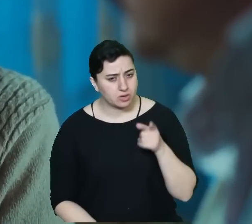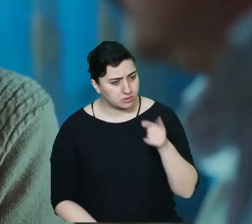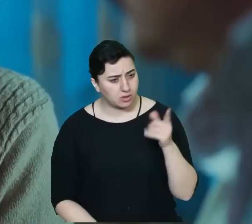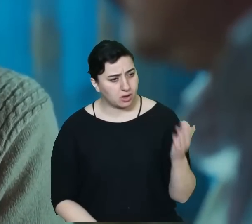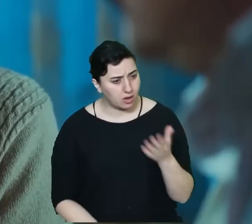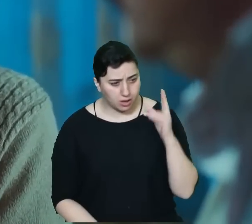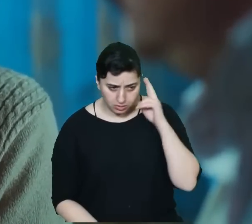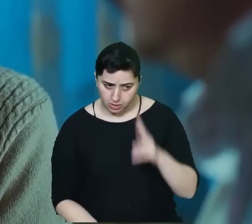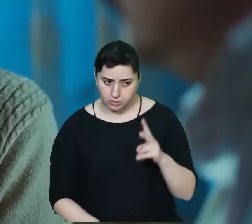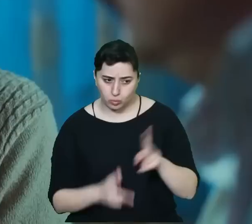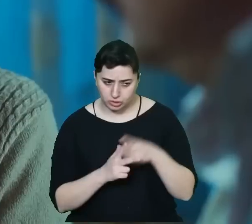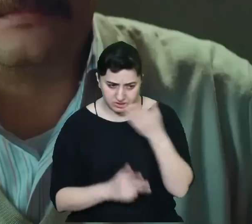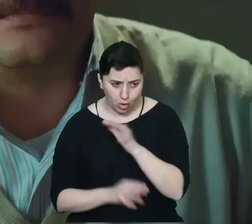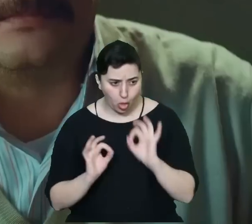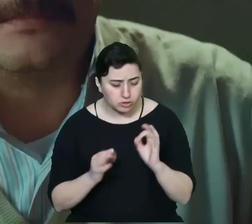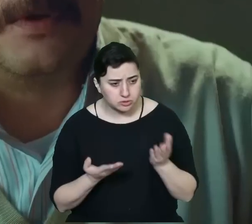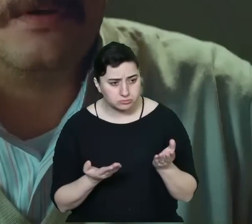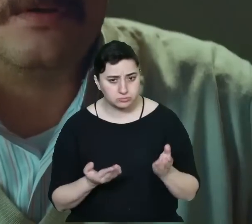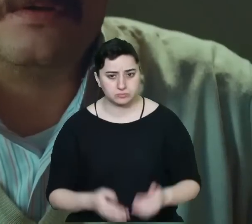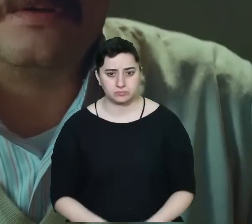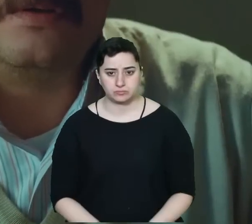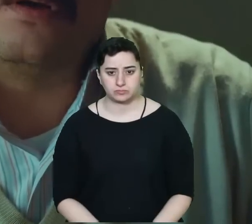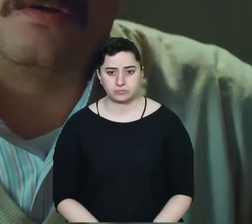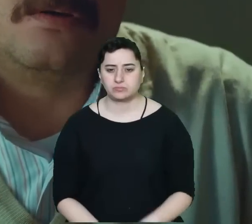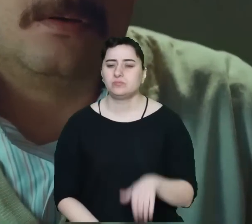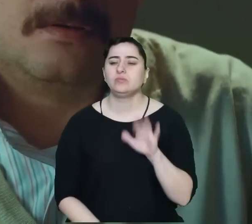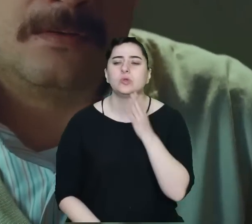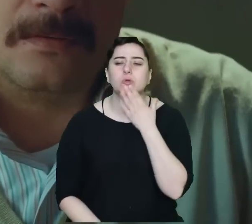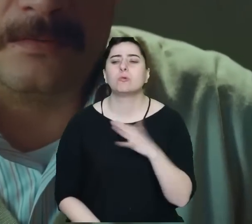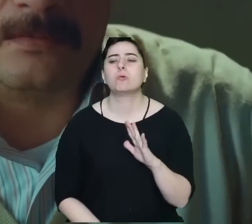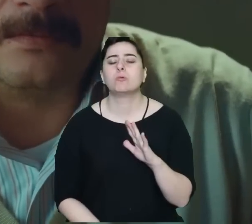sen hala kararlı mısın polise gitmeye? Yok.